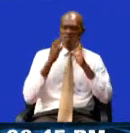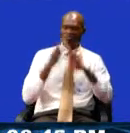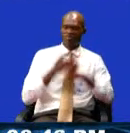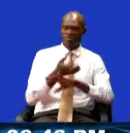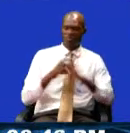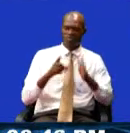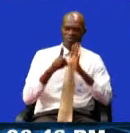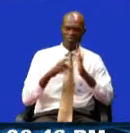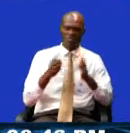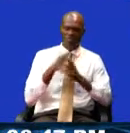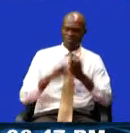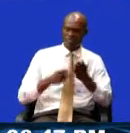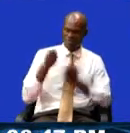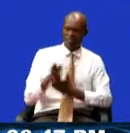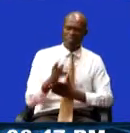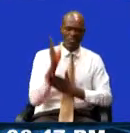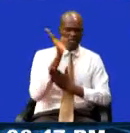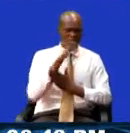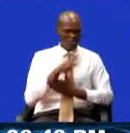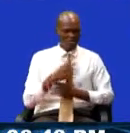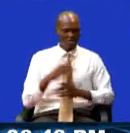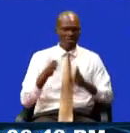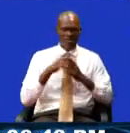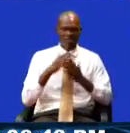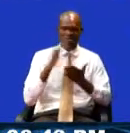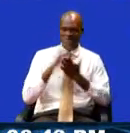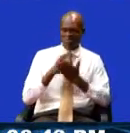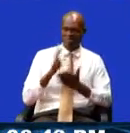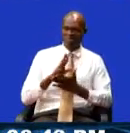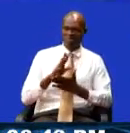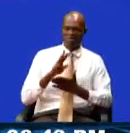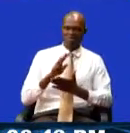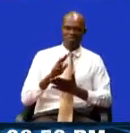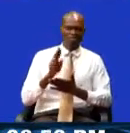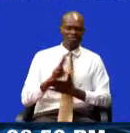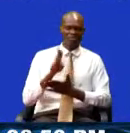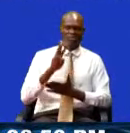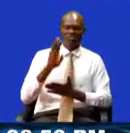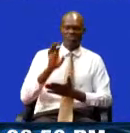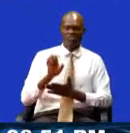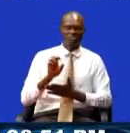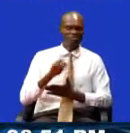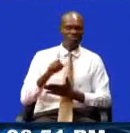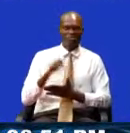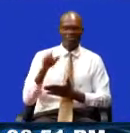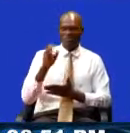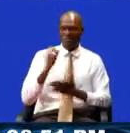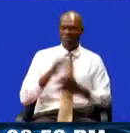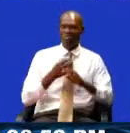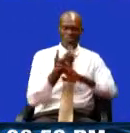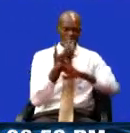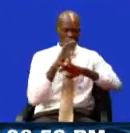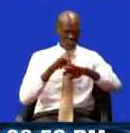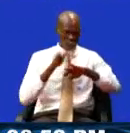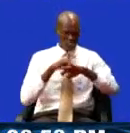chula. Kichula kiloso mwengi. You will have built a proper reputation about